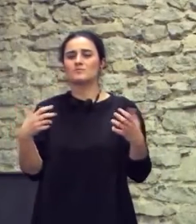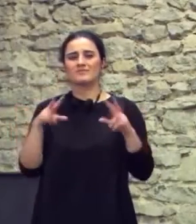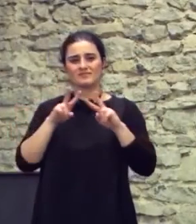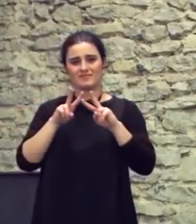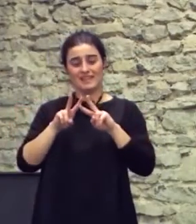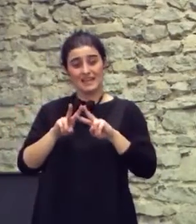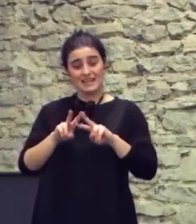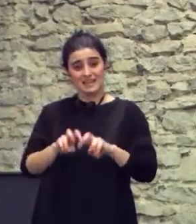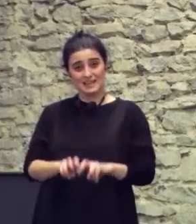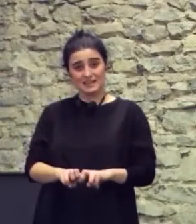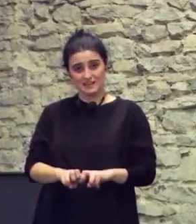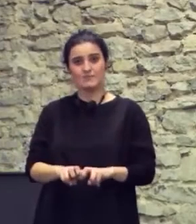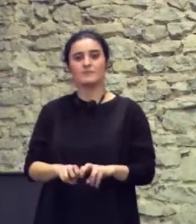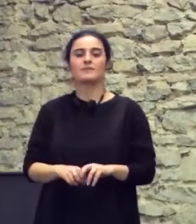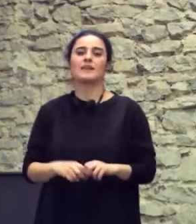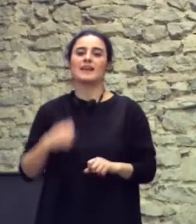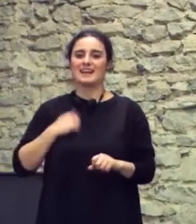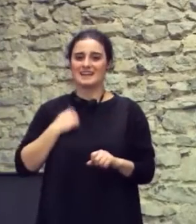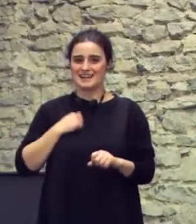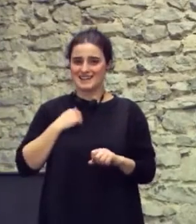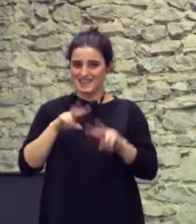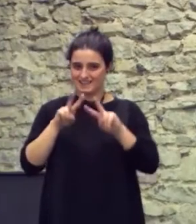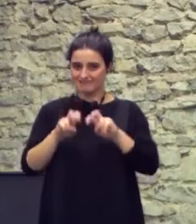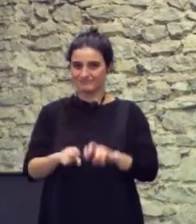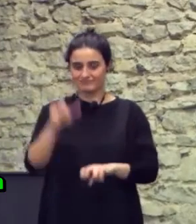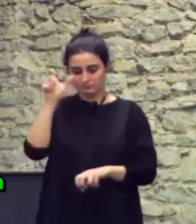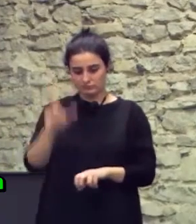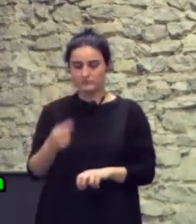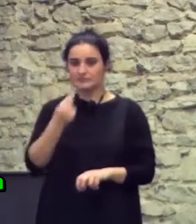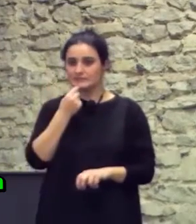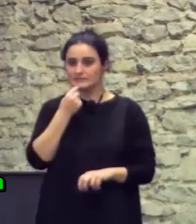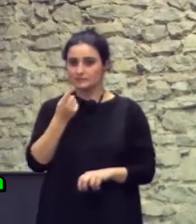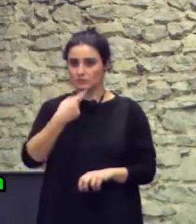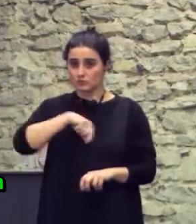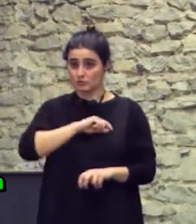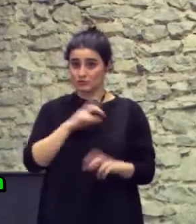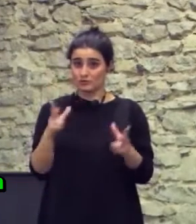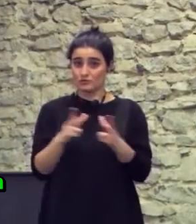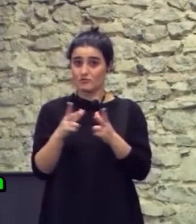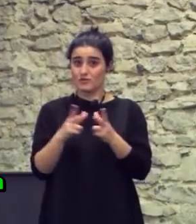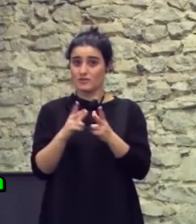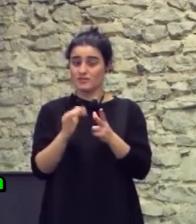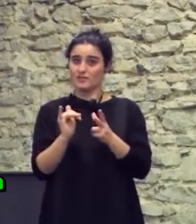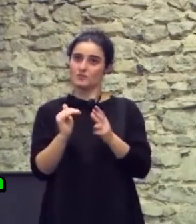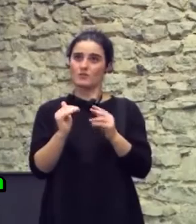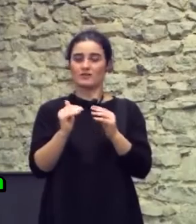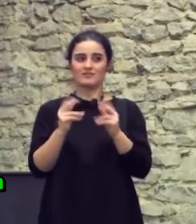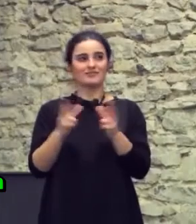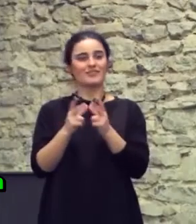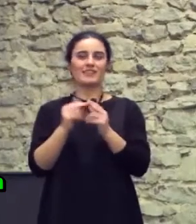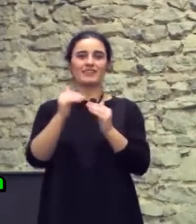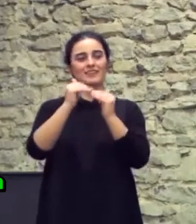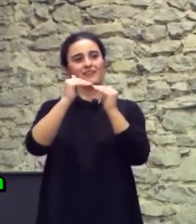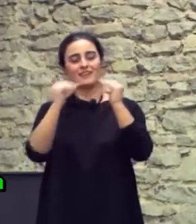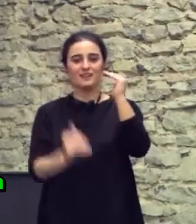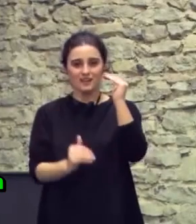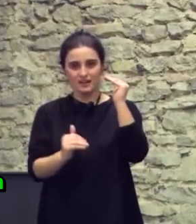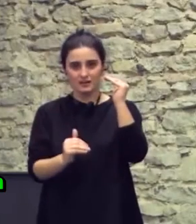ikerlari bat kanadarra, gizarte bezala ezberdintasun sozialak reproduzitzearen arduraren zati